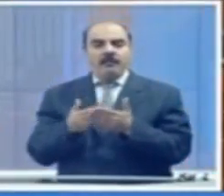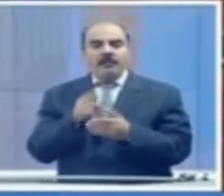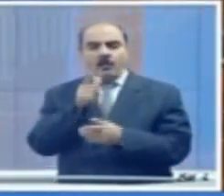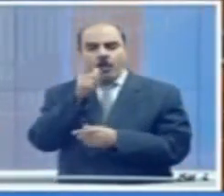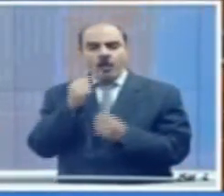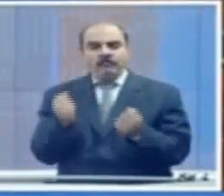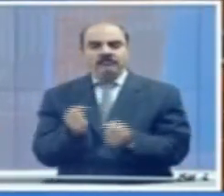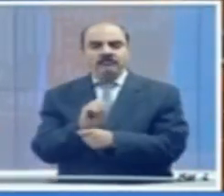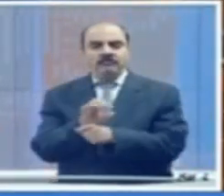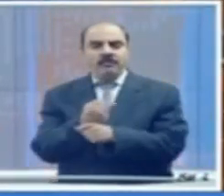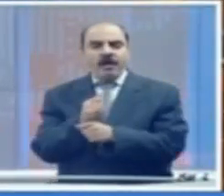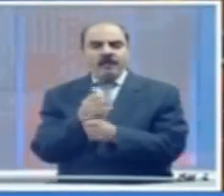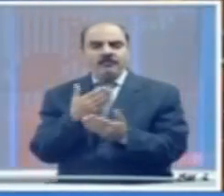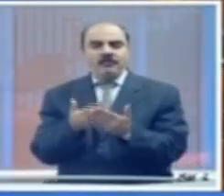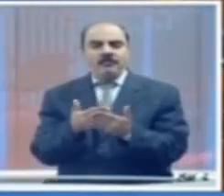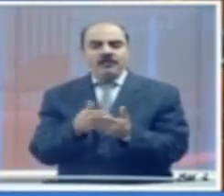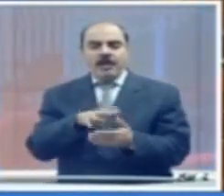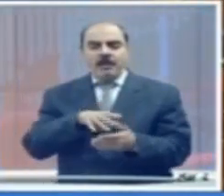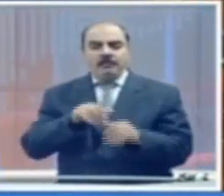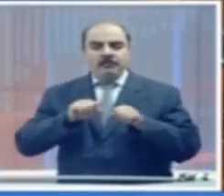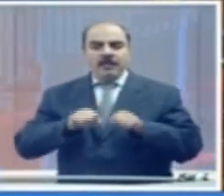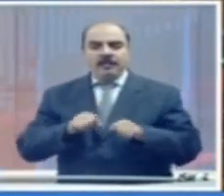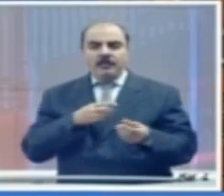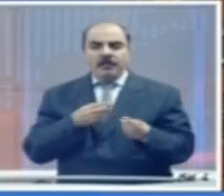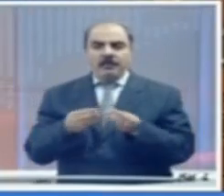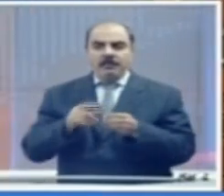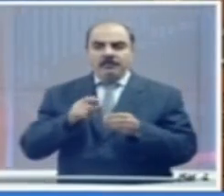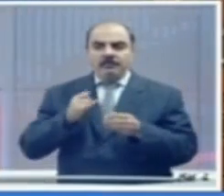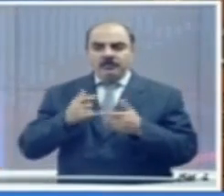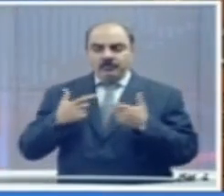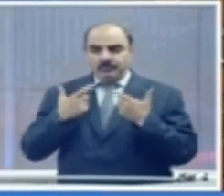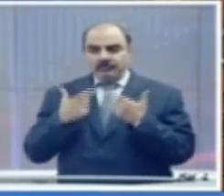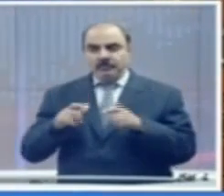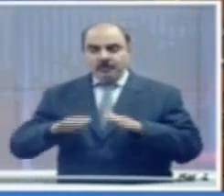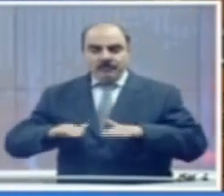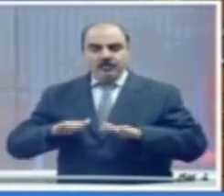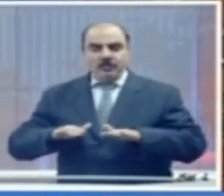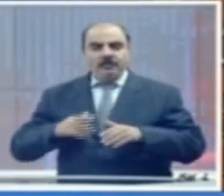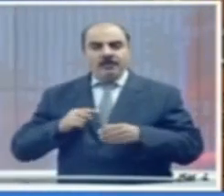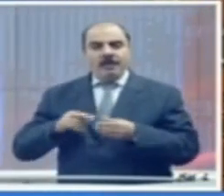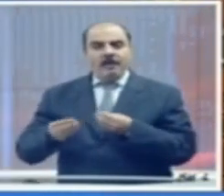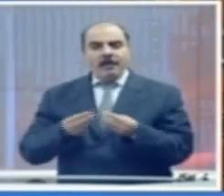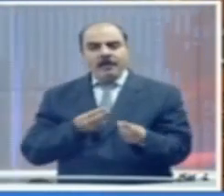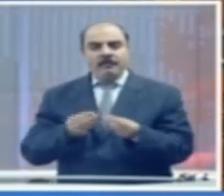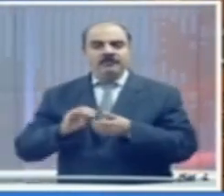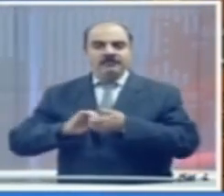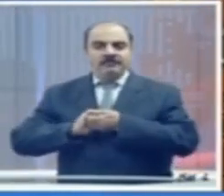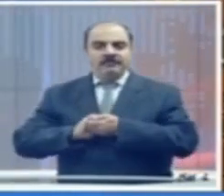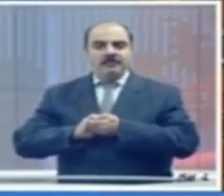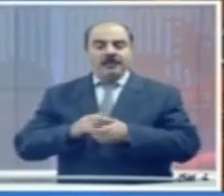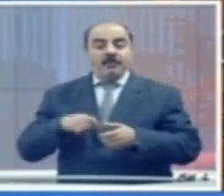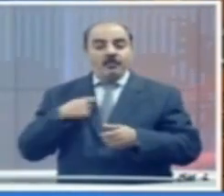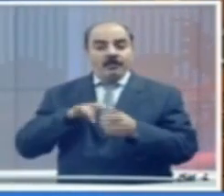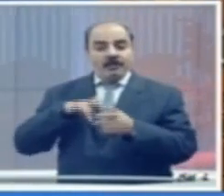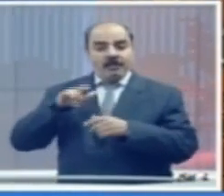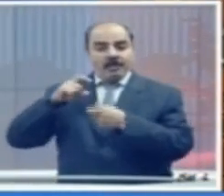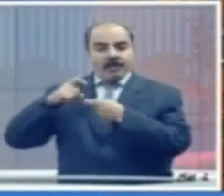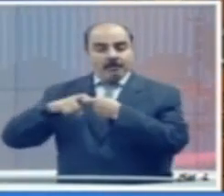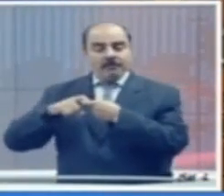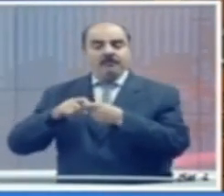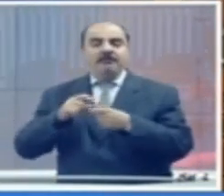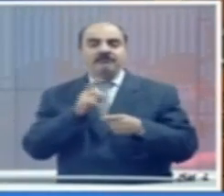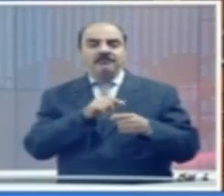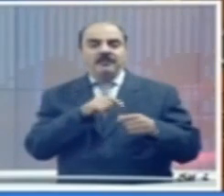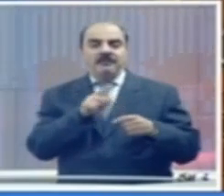الإقليمي للعلوم في الدول العربية ومدير مكتب المنظمة بالقاهرة، وذلك لبحث التعاون الثنائي المشترك